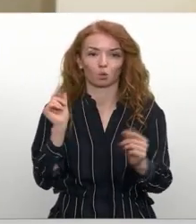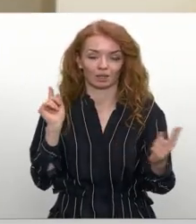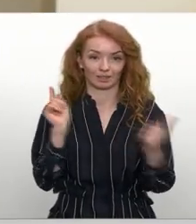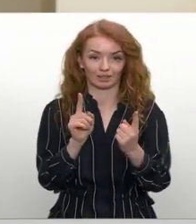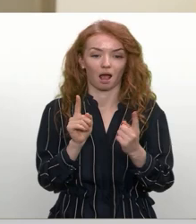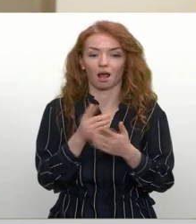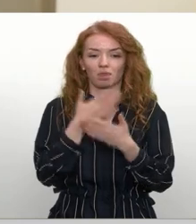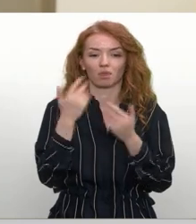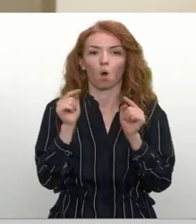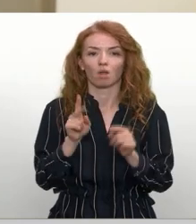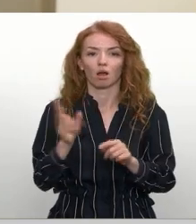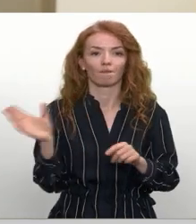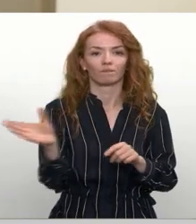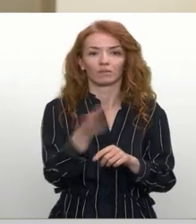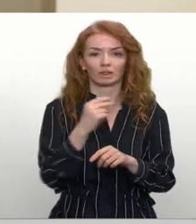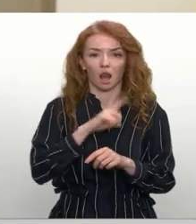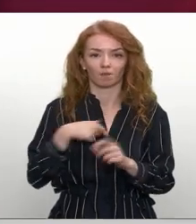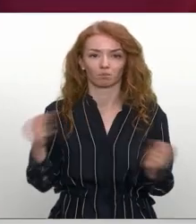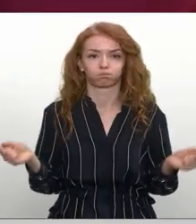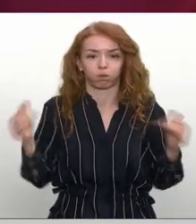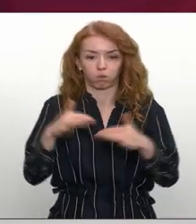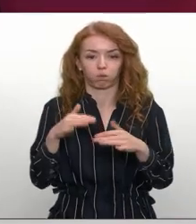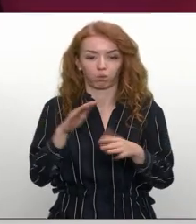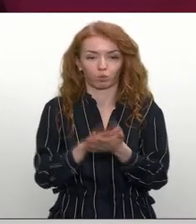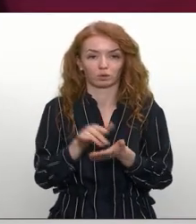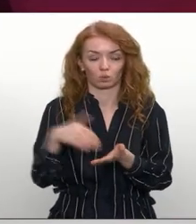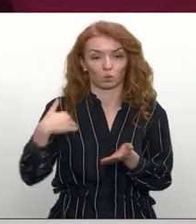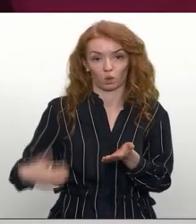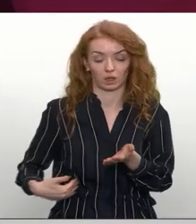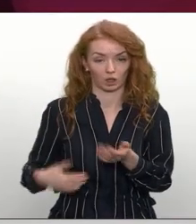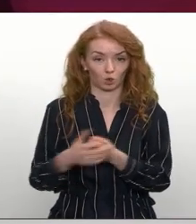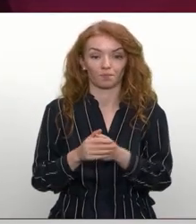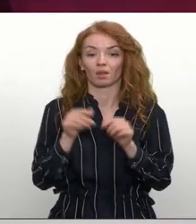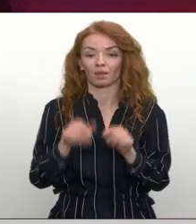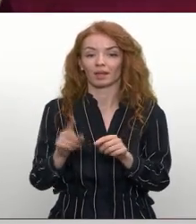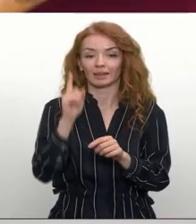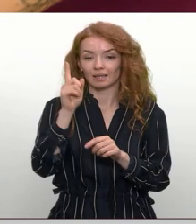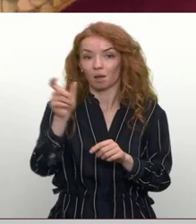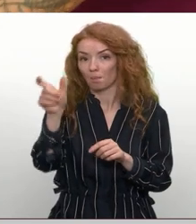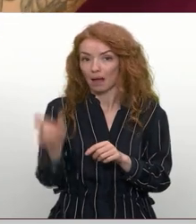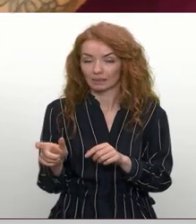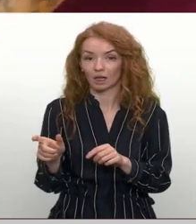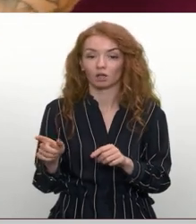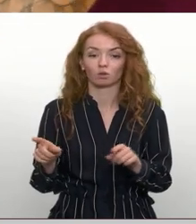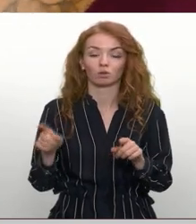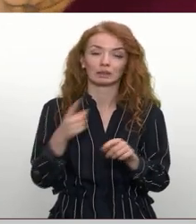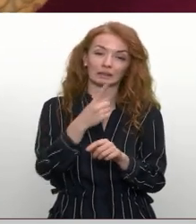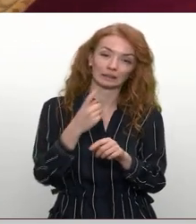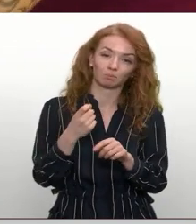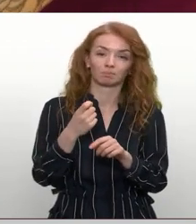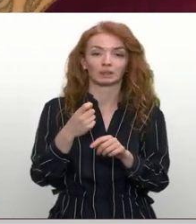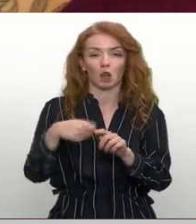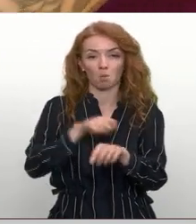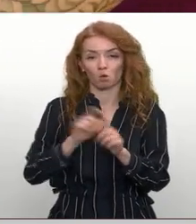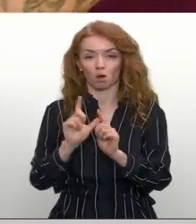jo nav tā, ka visu Latviju sabrauc uz Kuldīgu un tad tās rindas ir pusgadu garumā. Te ir tikai pacienti plus mīnus 100 km radiusā